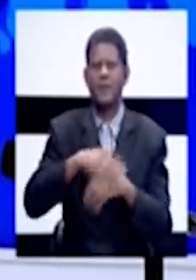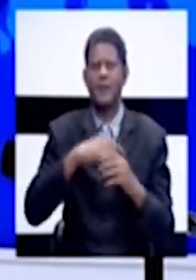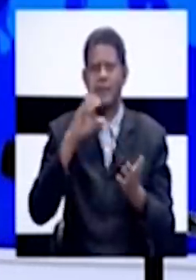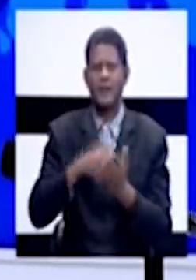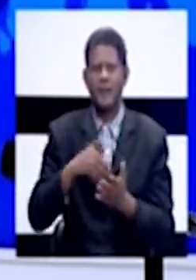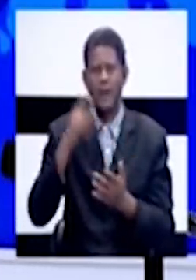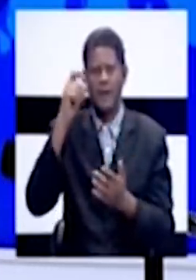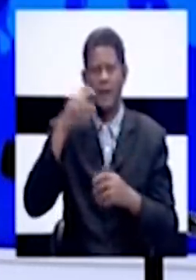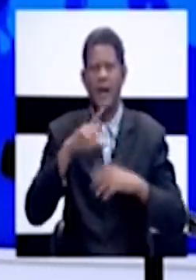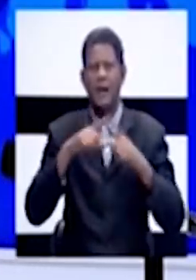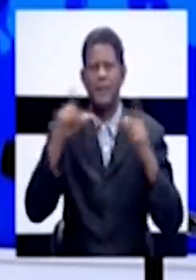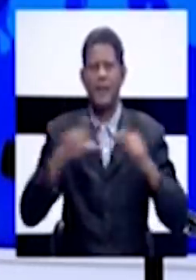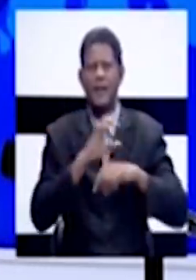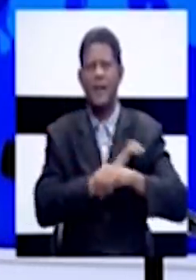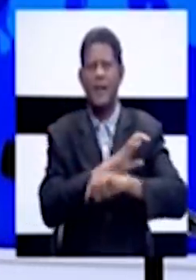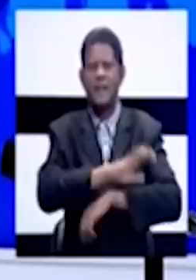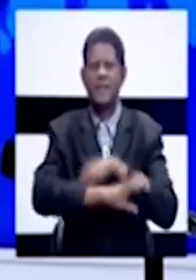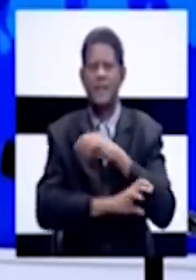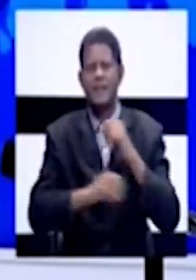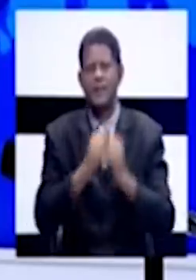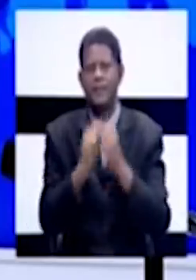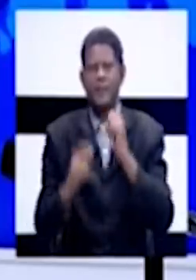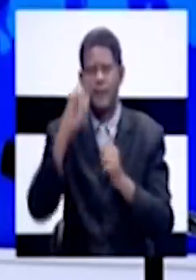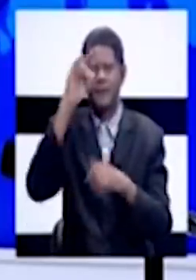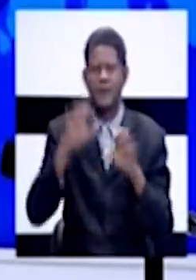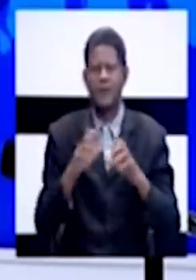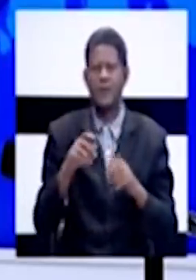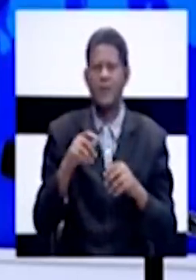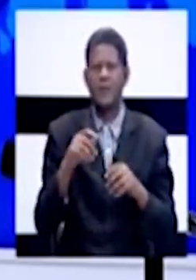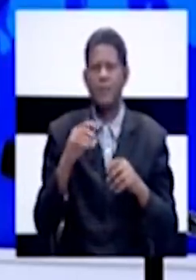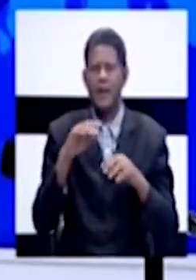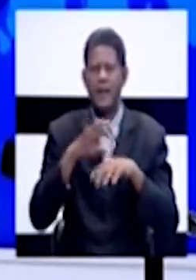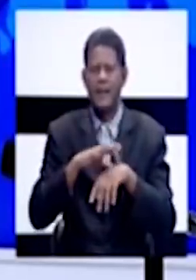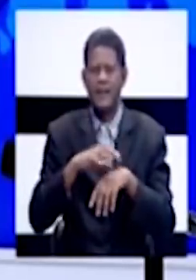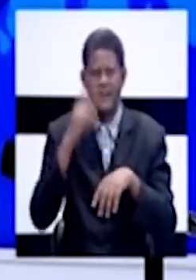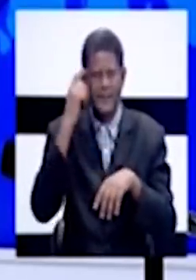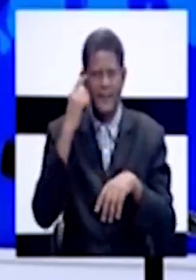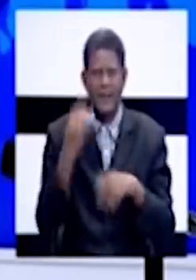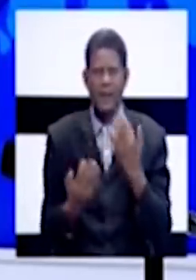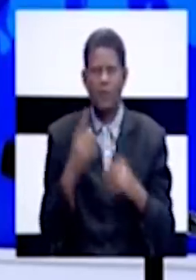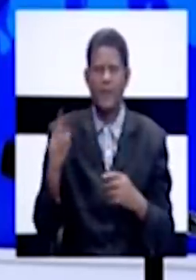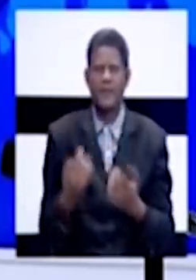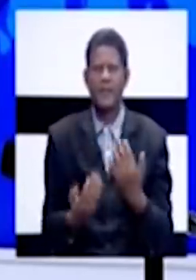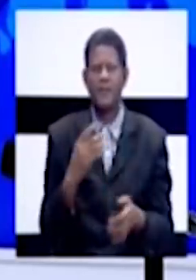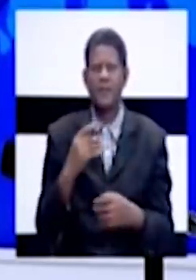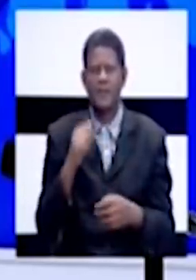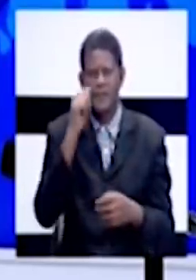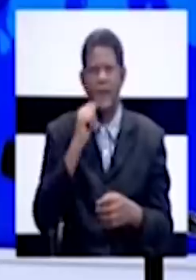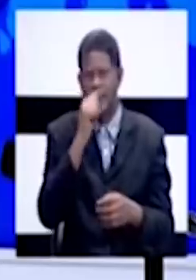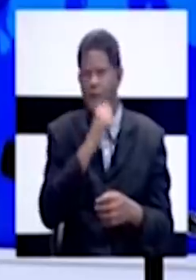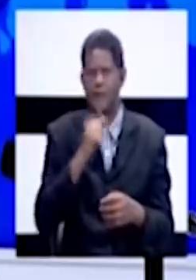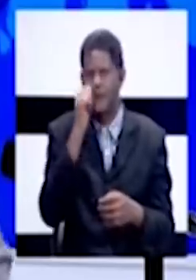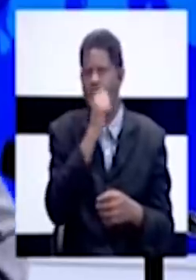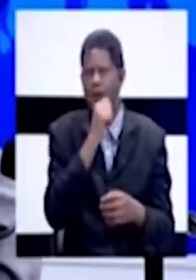عدي دبداب نفرتك كايدوم مريت تقراي الرمز كوينا تلب الوزلا عصب سراويت أبيين إسياسن حنس عرتهم بنفرت